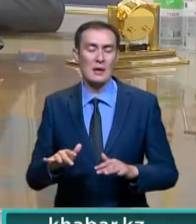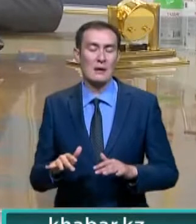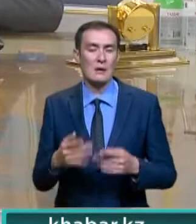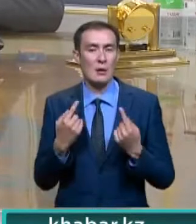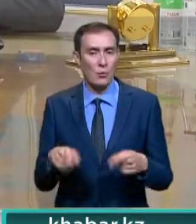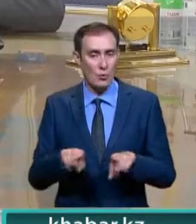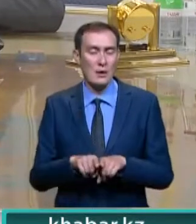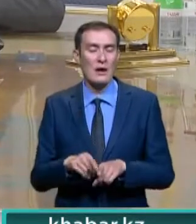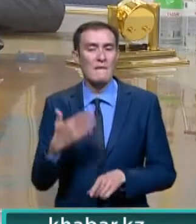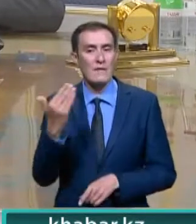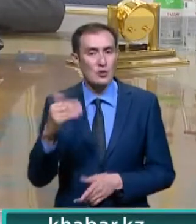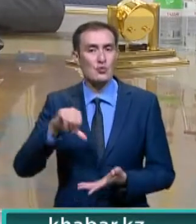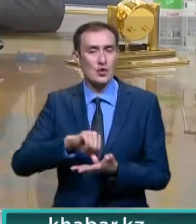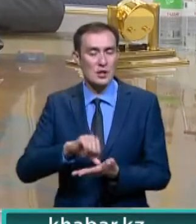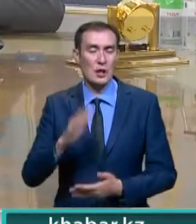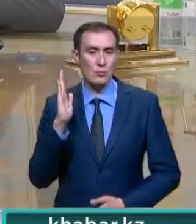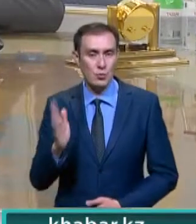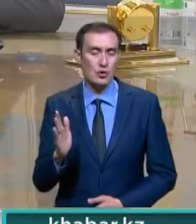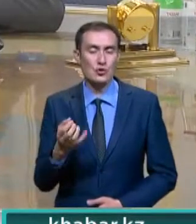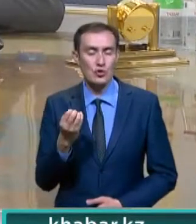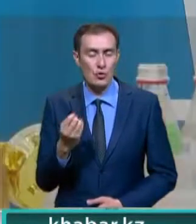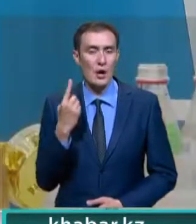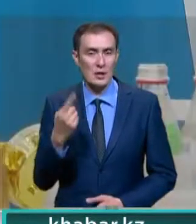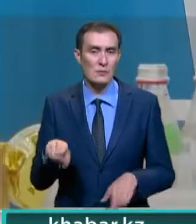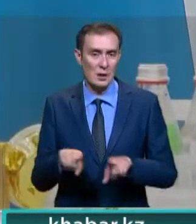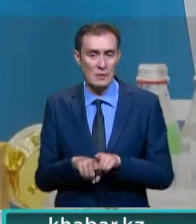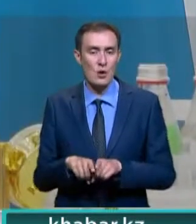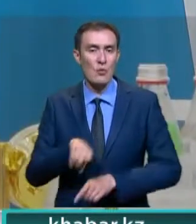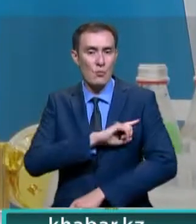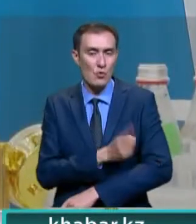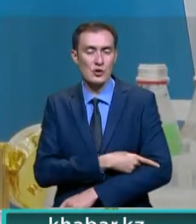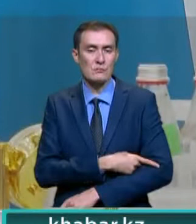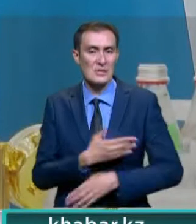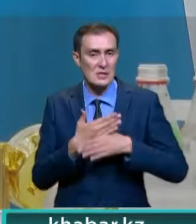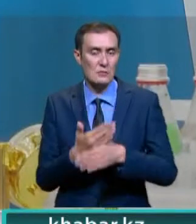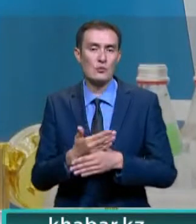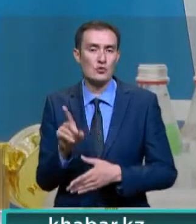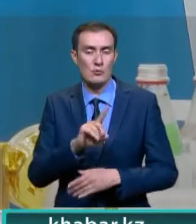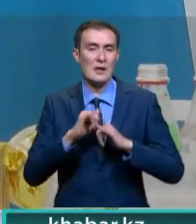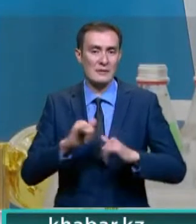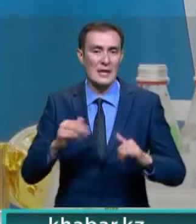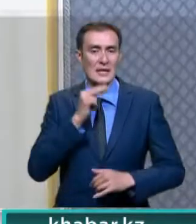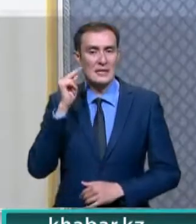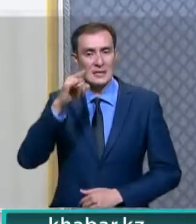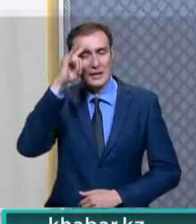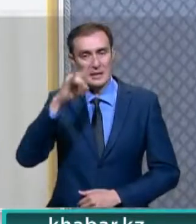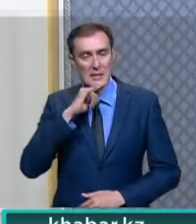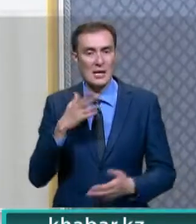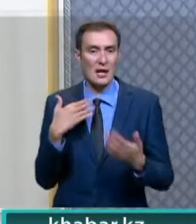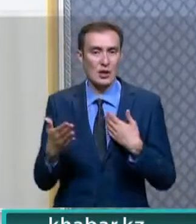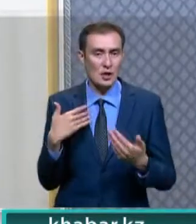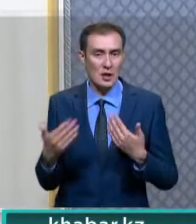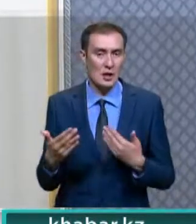мероприятие. Ваше участие станет еще одним мощным стимулом для развития китайско-казахстанских